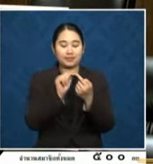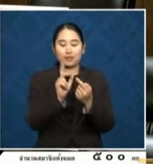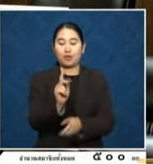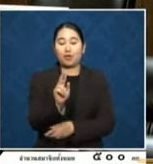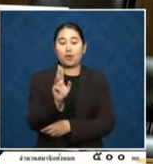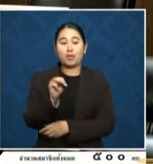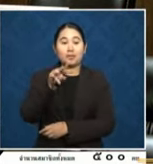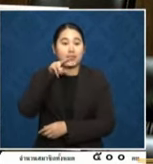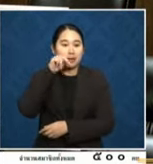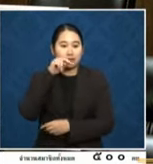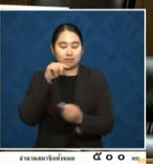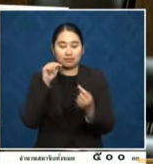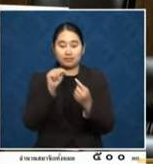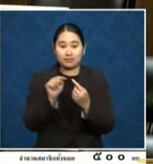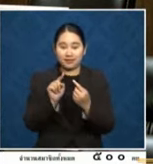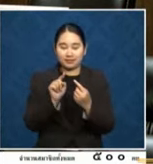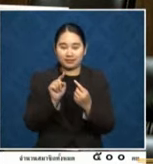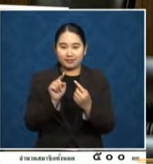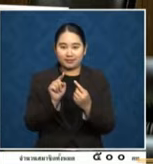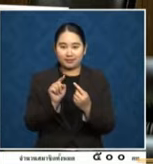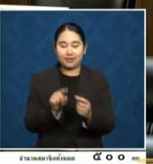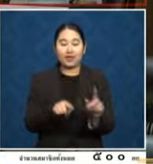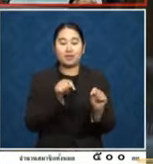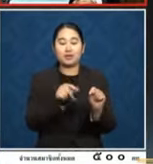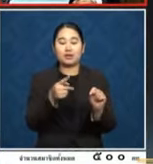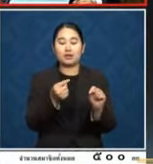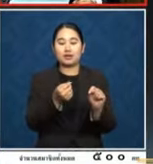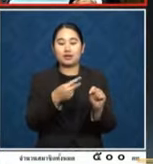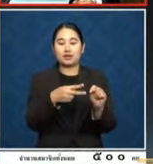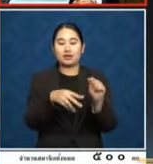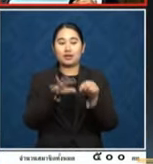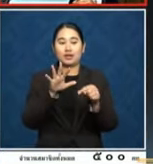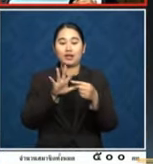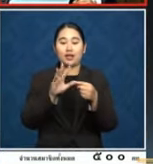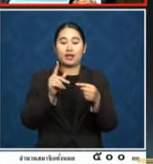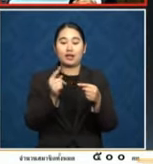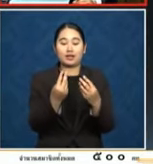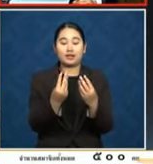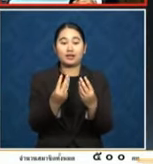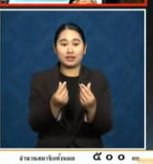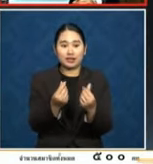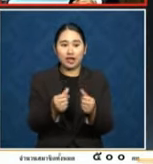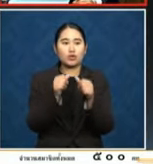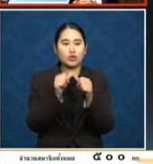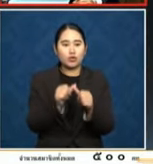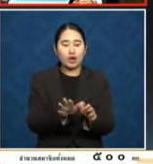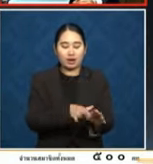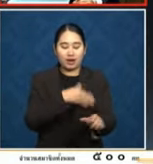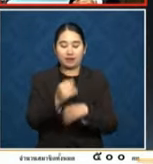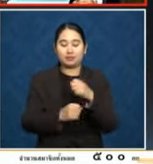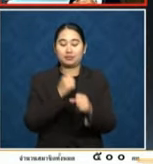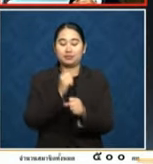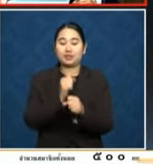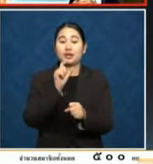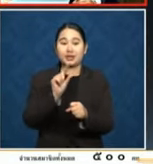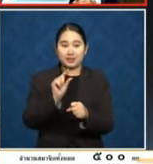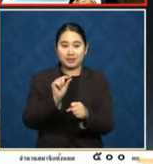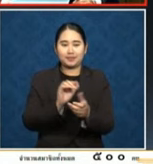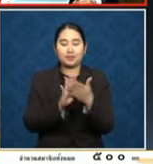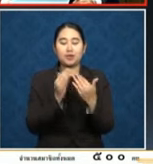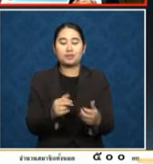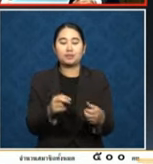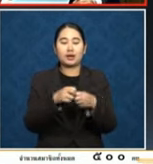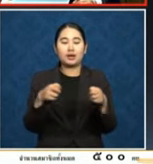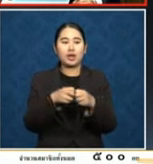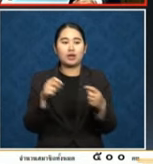านบริเวณหมู่3ตำบลท่าทรายนะครับจำนวน5บานที่อยู่คู่กับชุมชนมามากกว่า20ปีปัจจุบันชำรุดใ